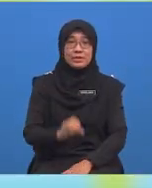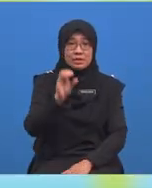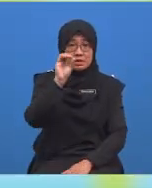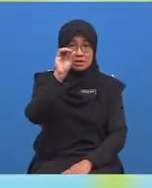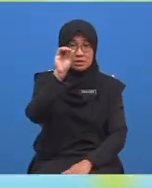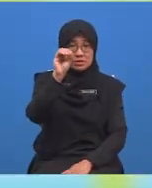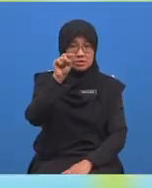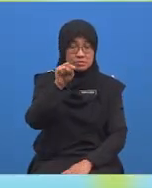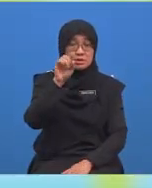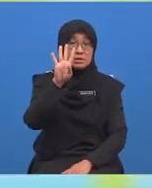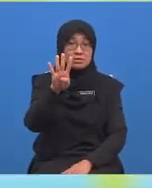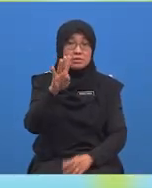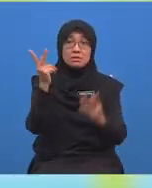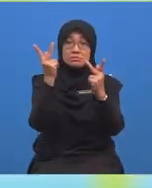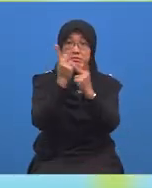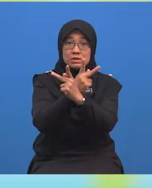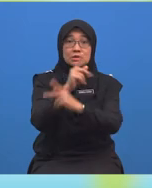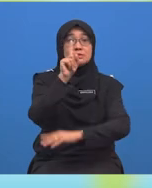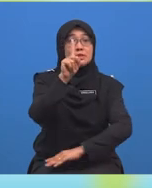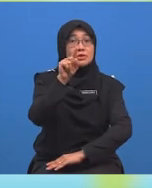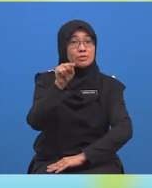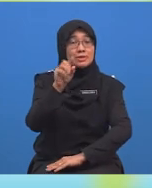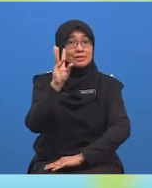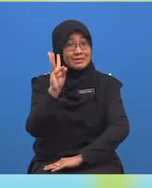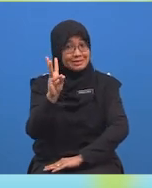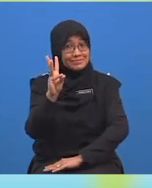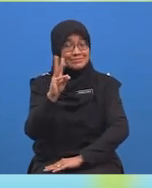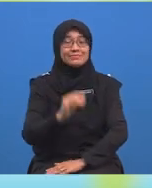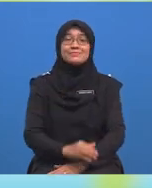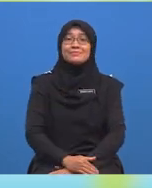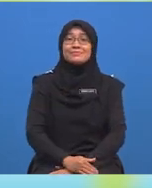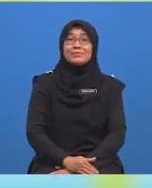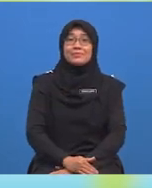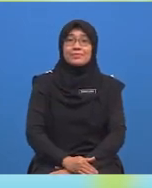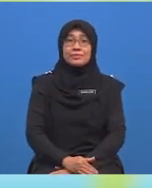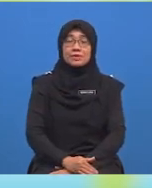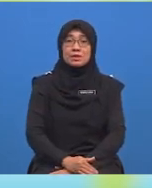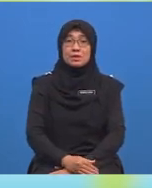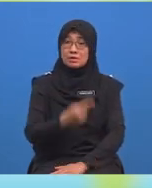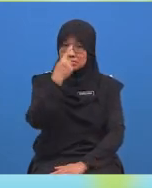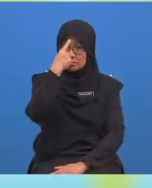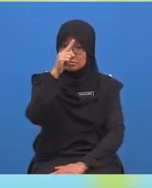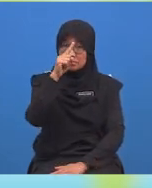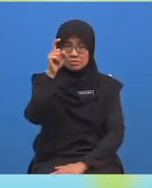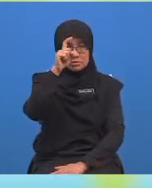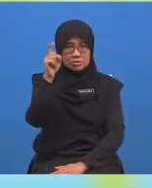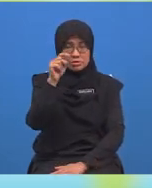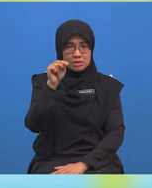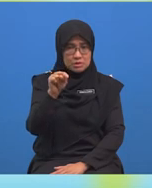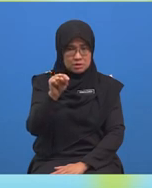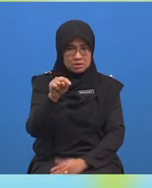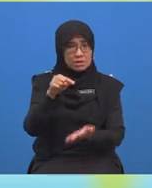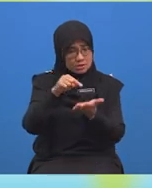Sifar perpuluhan 4 darab 1.6. Bagi soalan ini, kita